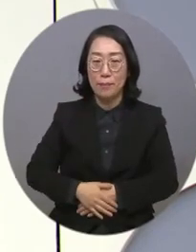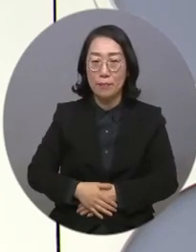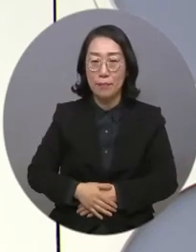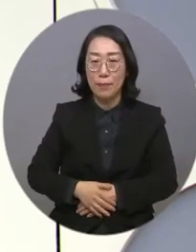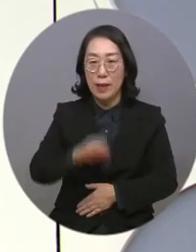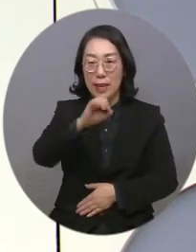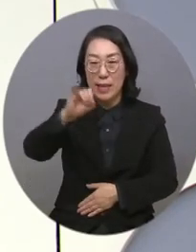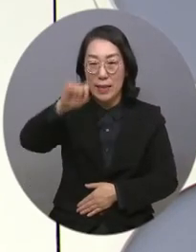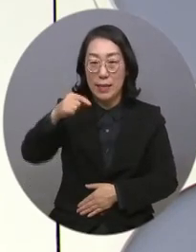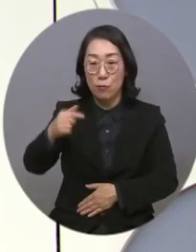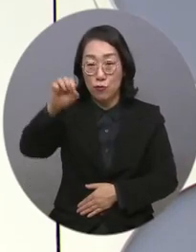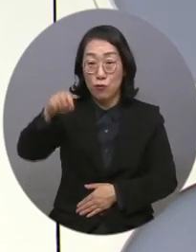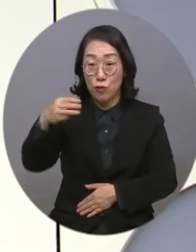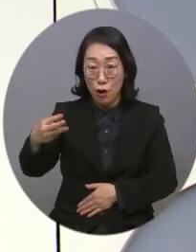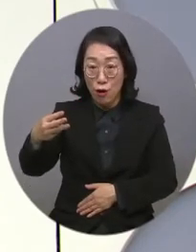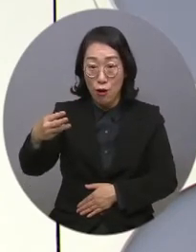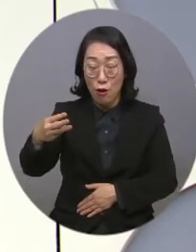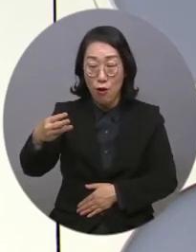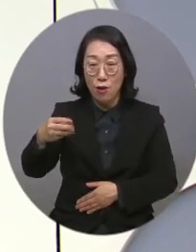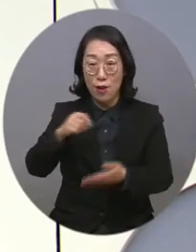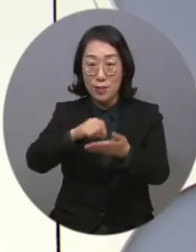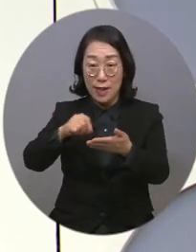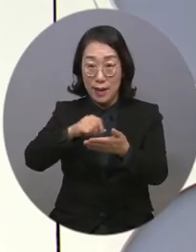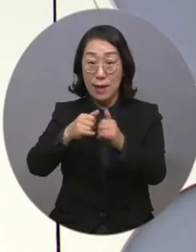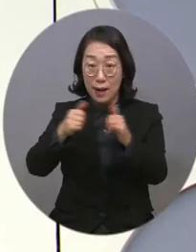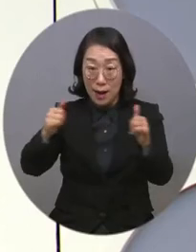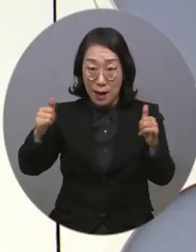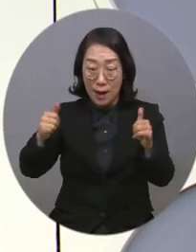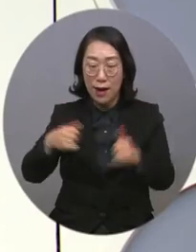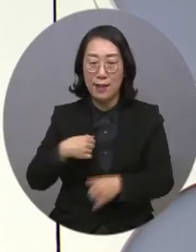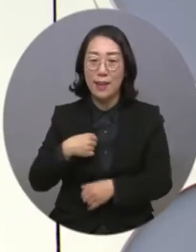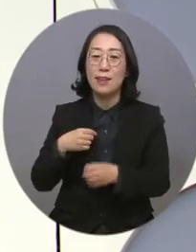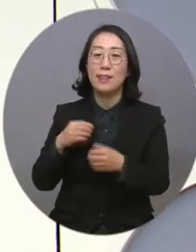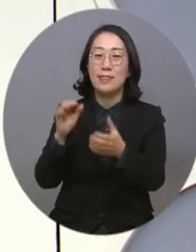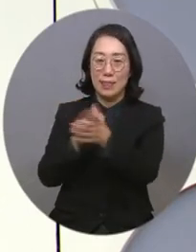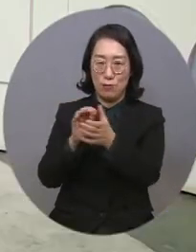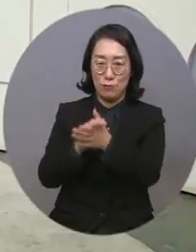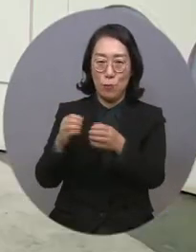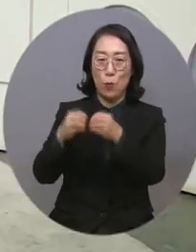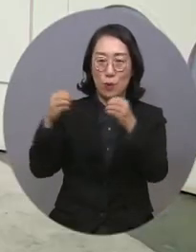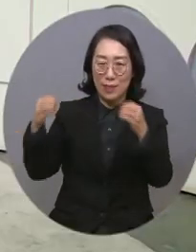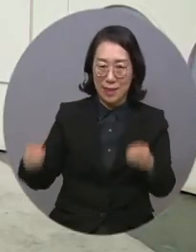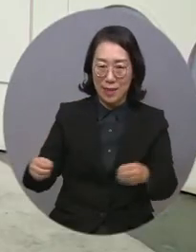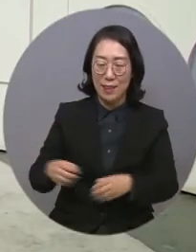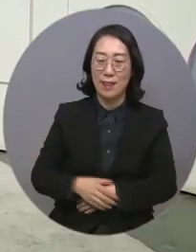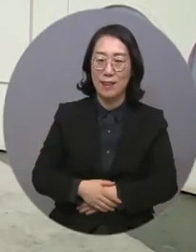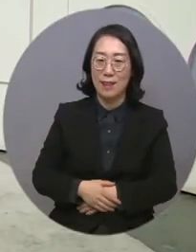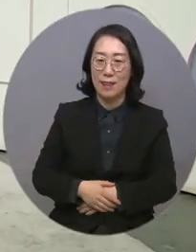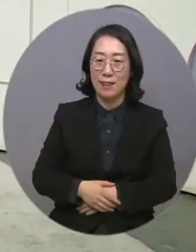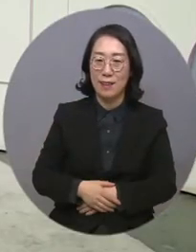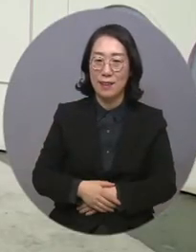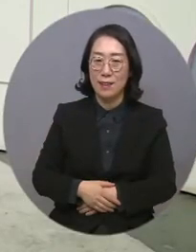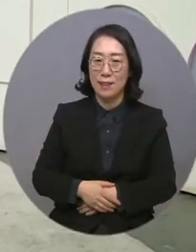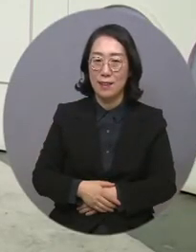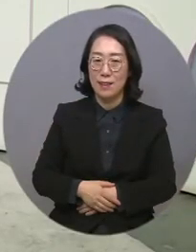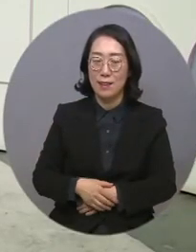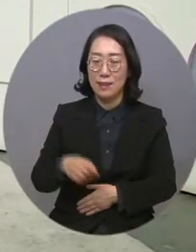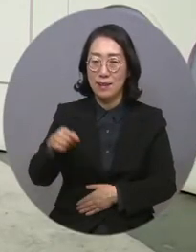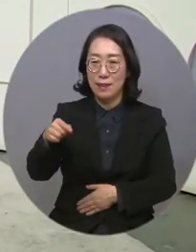이문열 작가가 하는 말이 이문열 작가가 제 고향 친구인데요. 아, 고등학교 동창인데 외대에서 석좌 교수로 6년